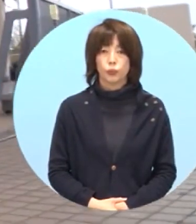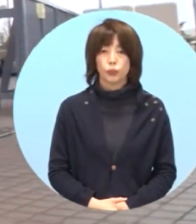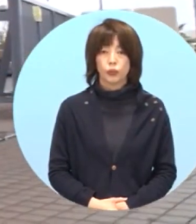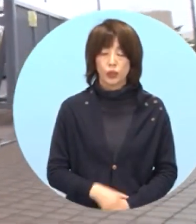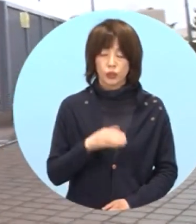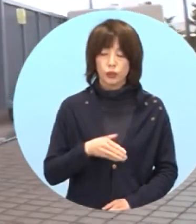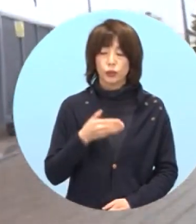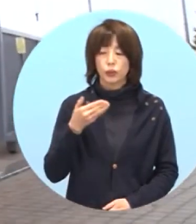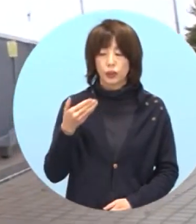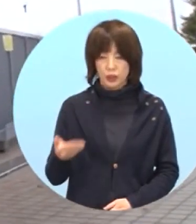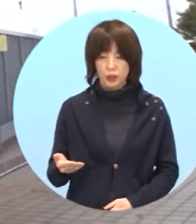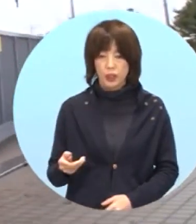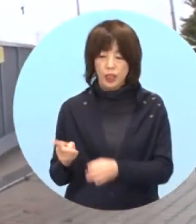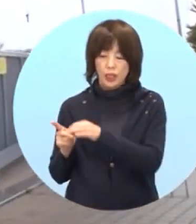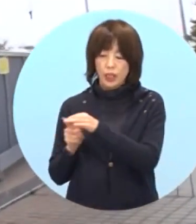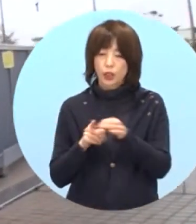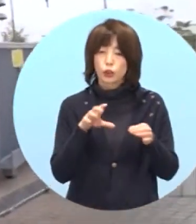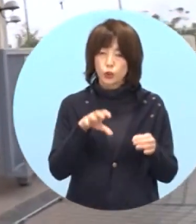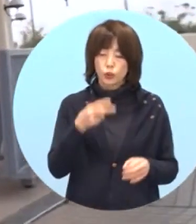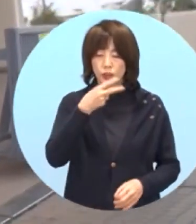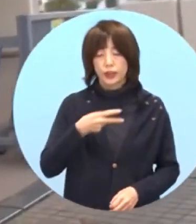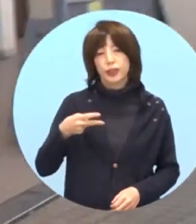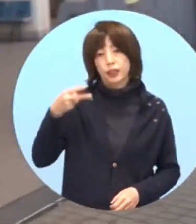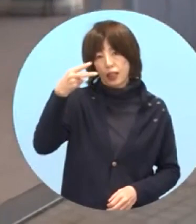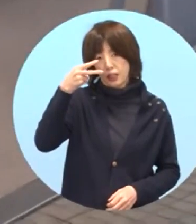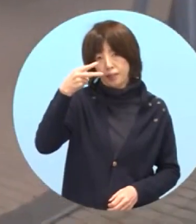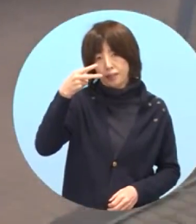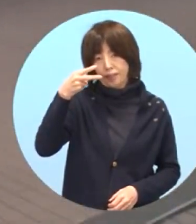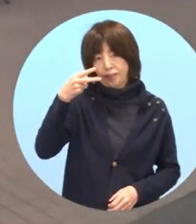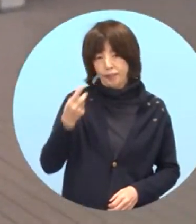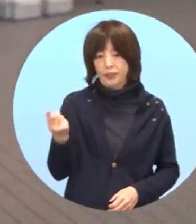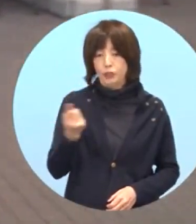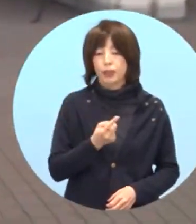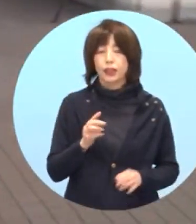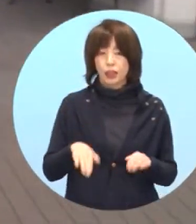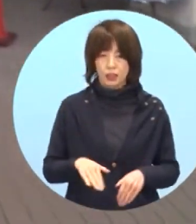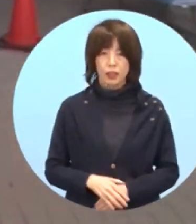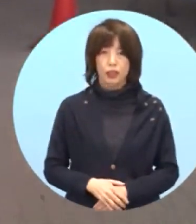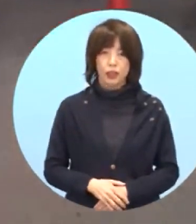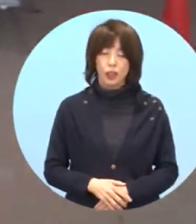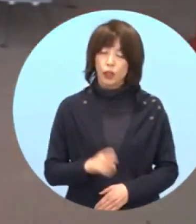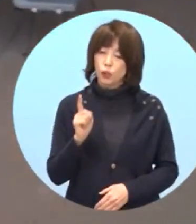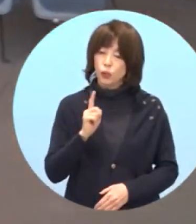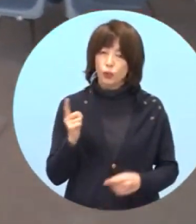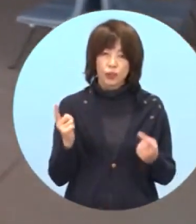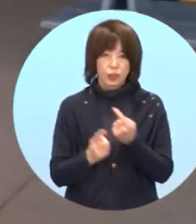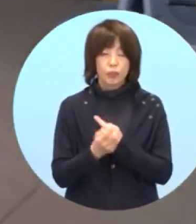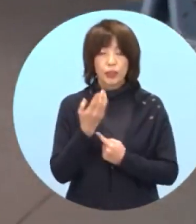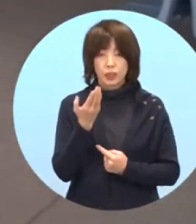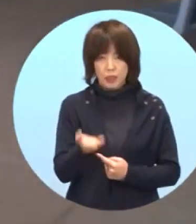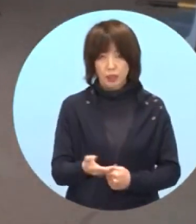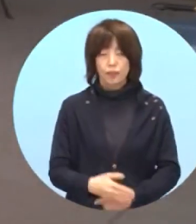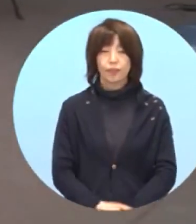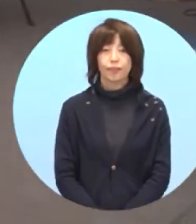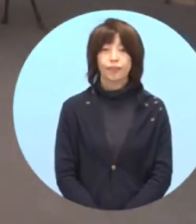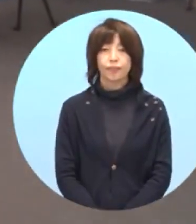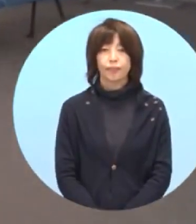続いては市民野球場の2階にやってきました。こちらではどんなリニューアルが行われましたか？